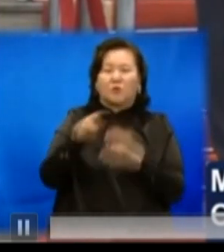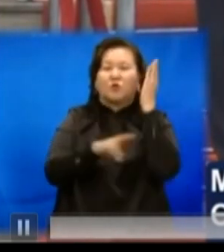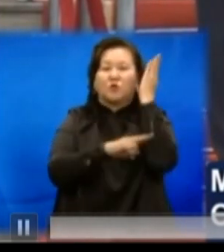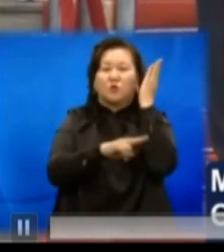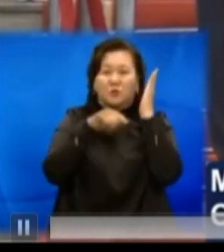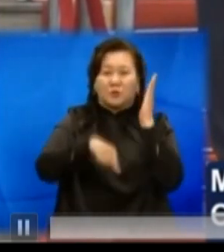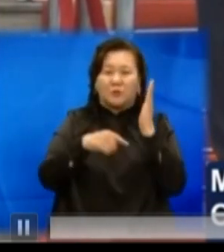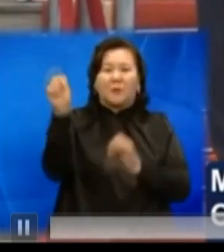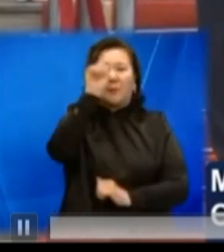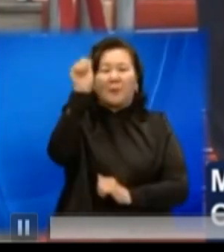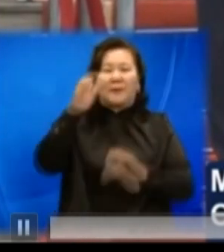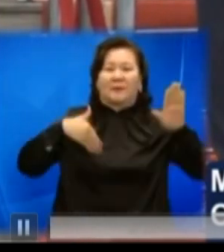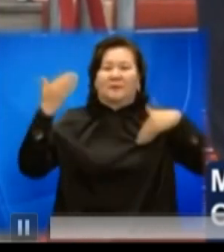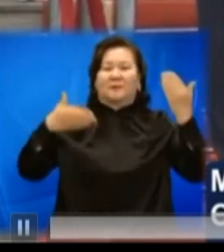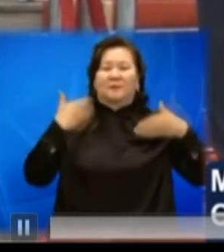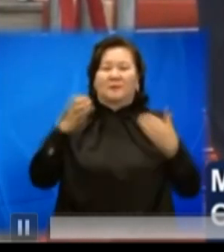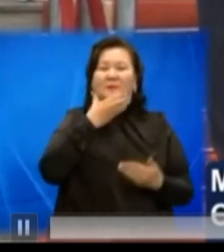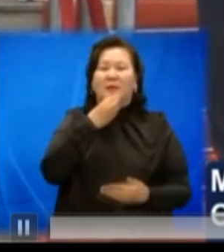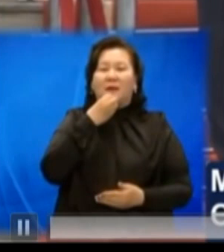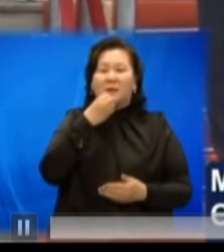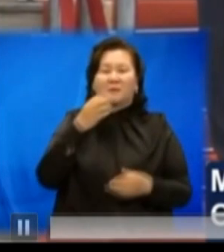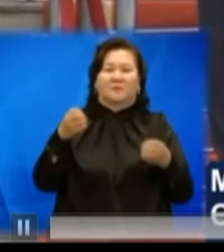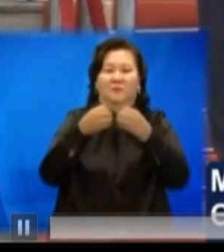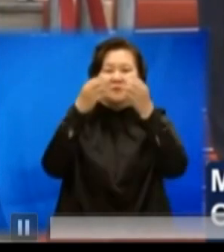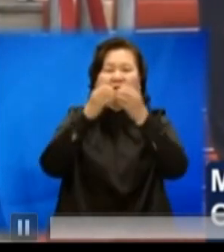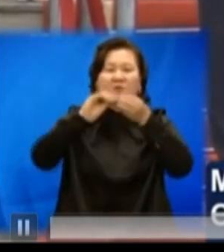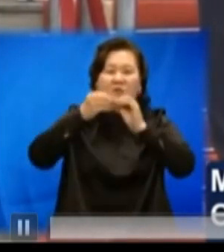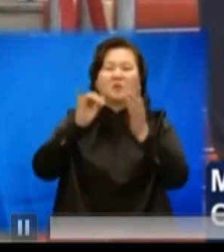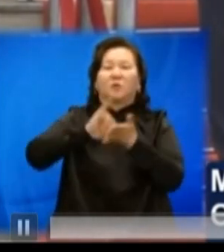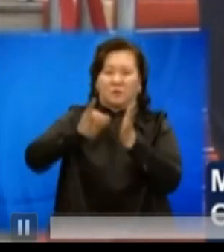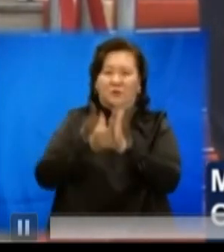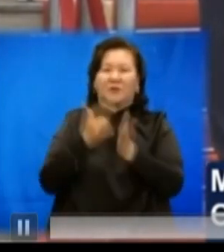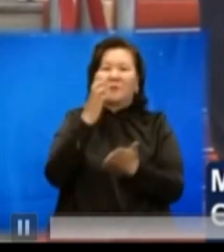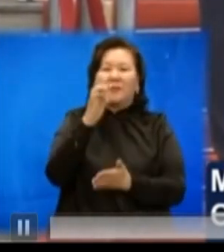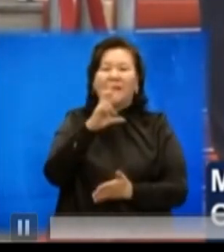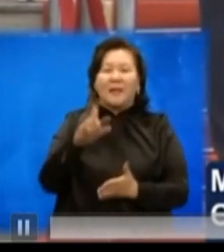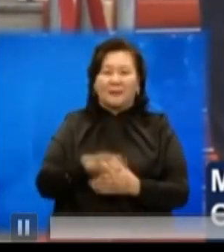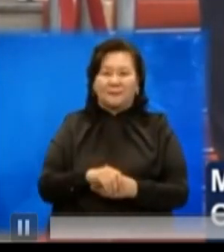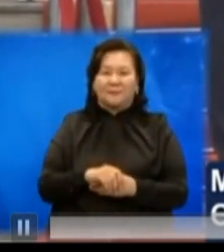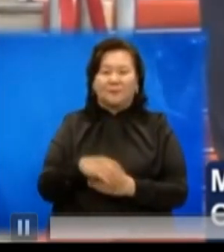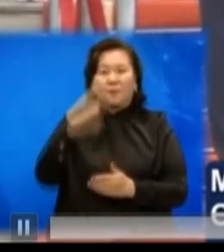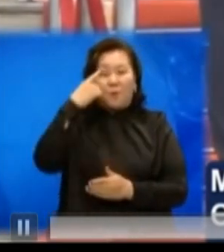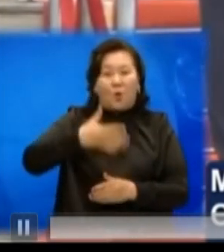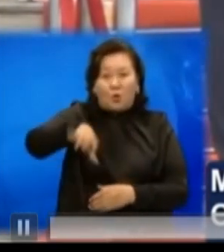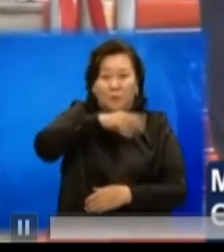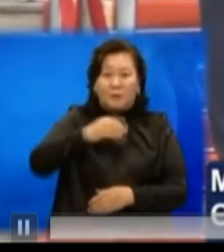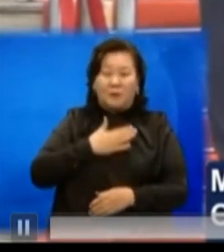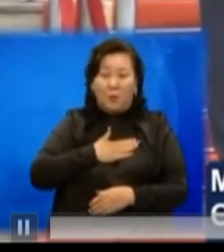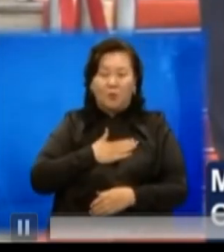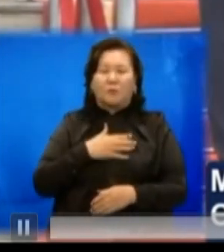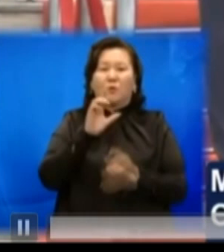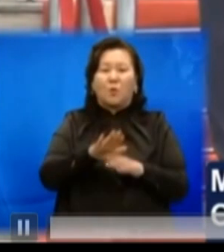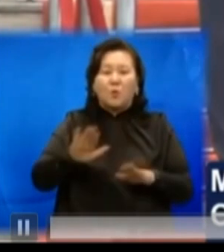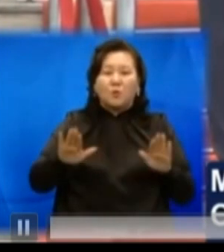өдрийг баяр багтал дүүрэн тэмдэглэн өнгөрүүлэх учиртай билээ. Монгол бидний хувьд тогс